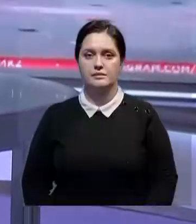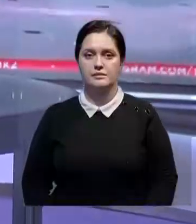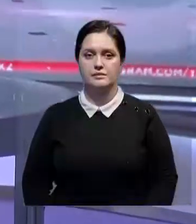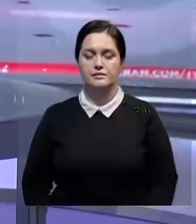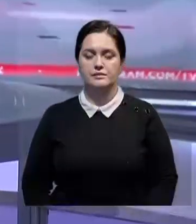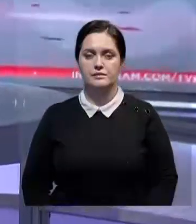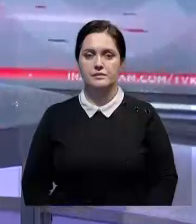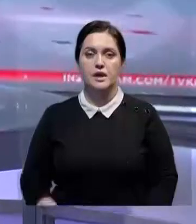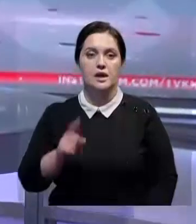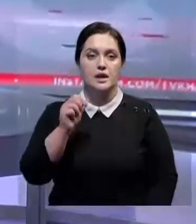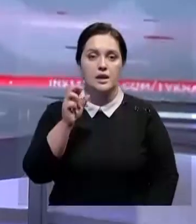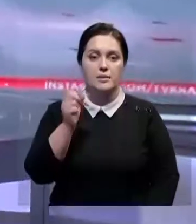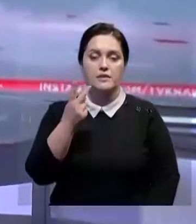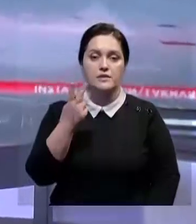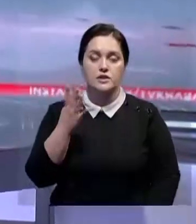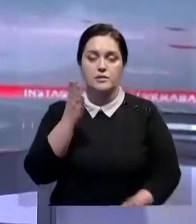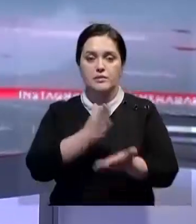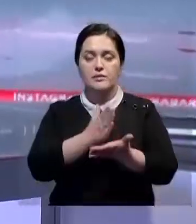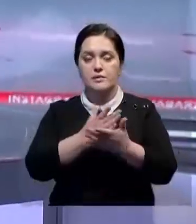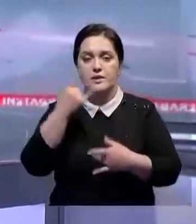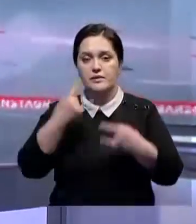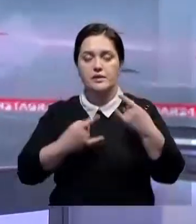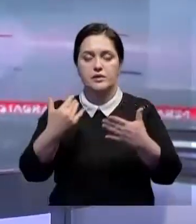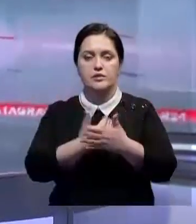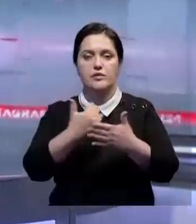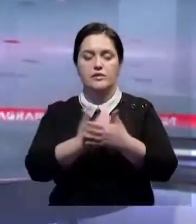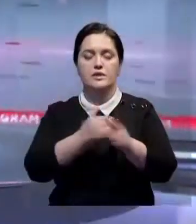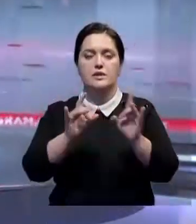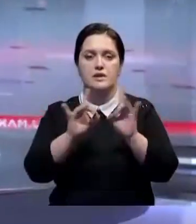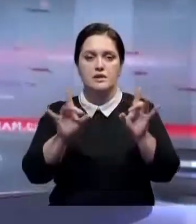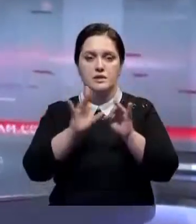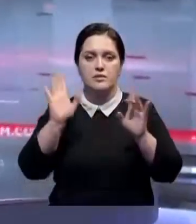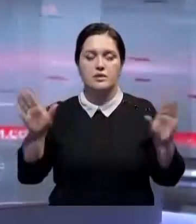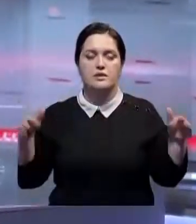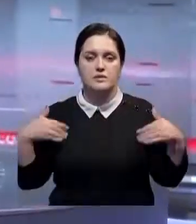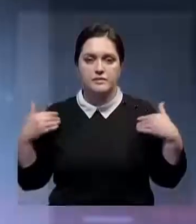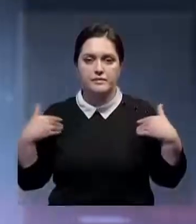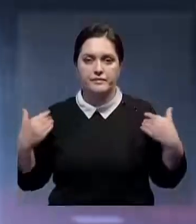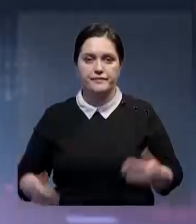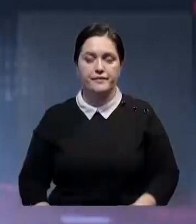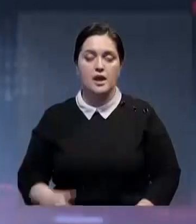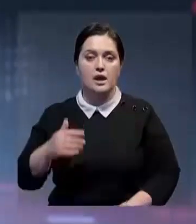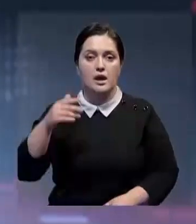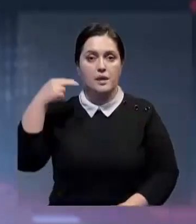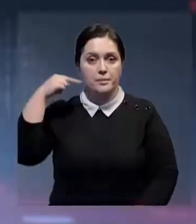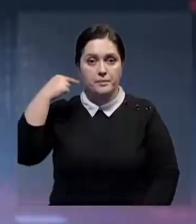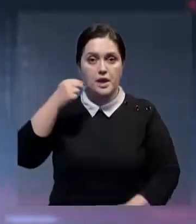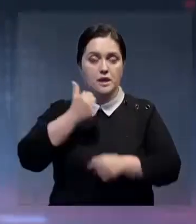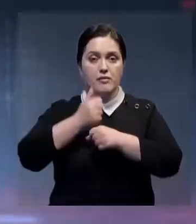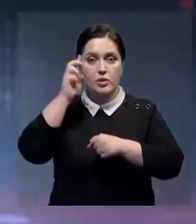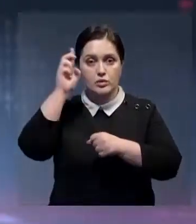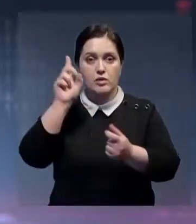Эфир «Хабар-24» продолжает выпуск новостей. В студии Патагоз Аркулова. Сурдоперевод обеспечивает Виктория Антонишина. Глава государства провел встречу